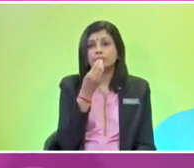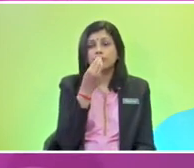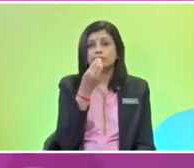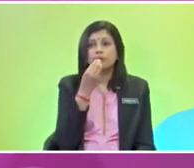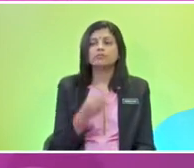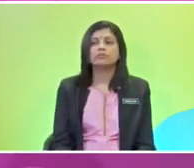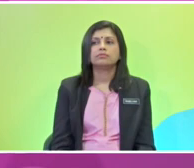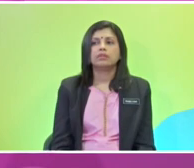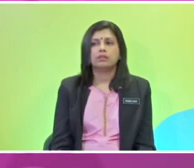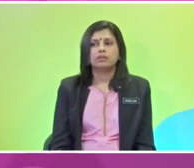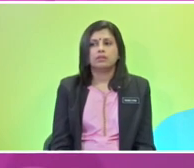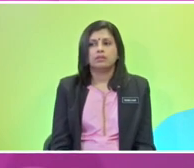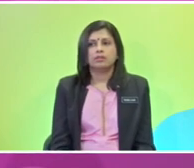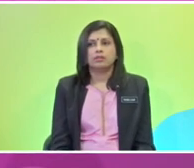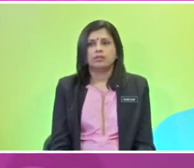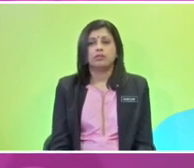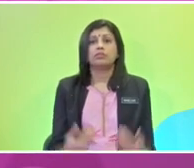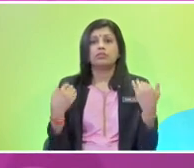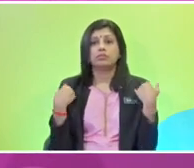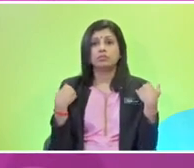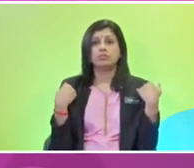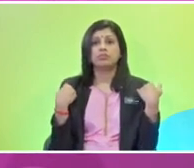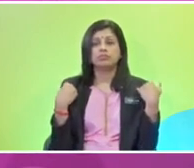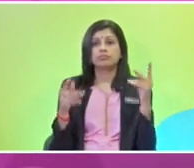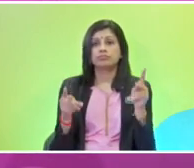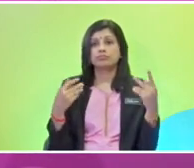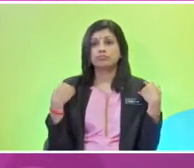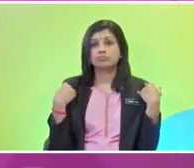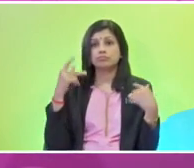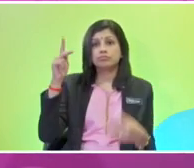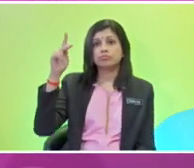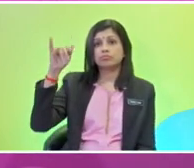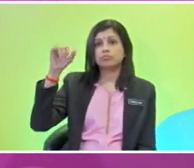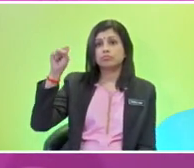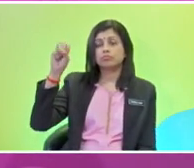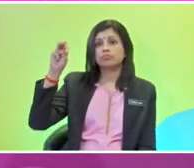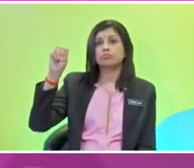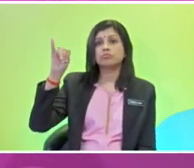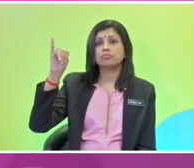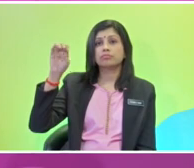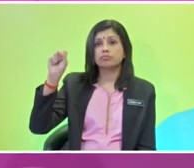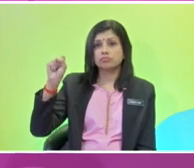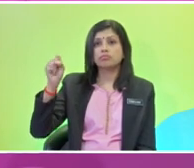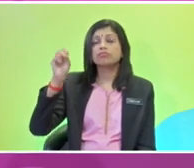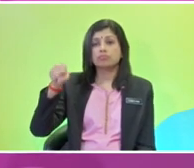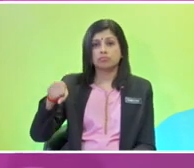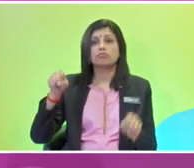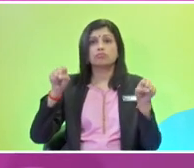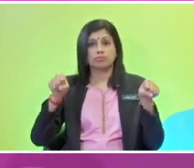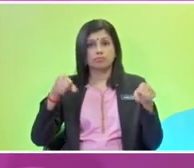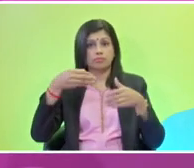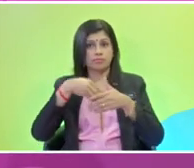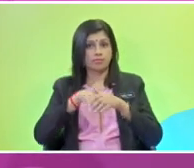ada apa, buah kismis. Ya, boleh masukkan. Dalam, ya, lagi rasa manis-manis kan? Betul.